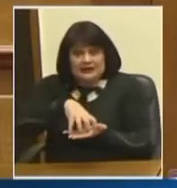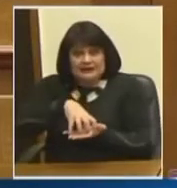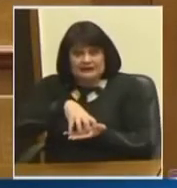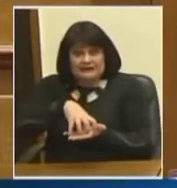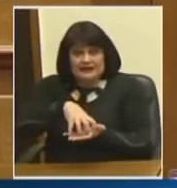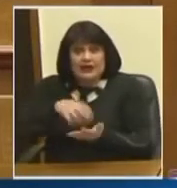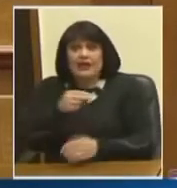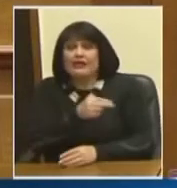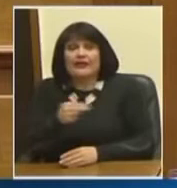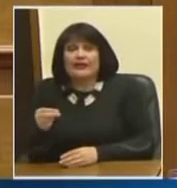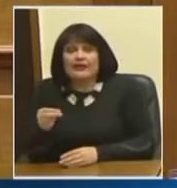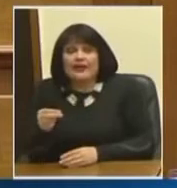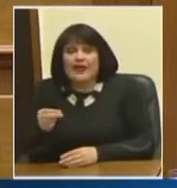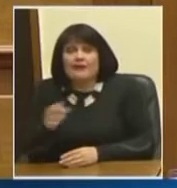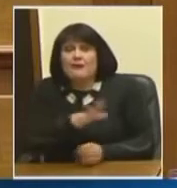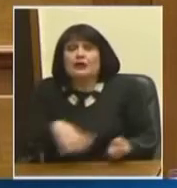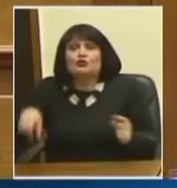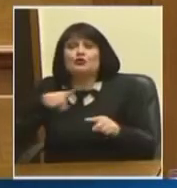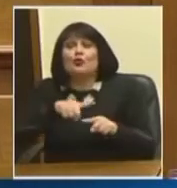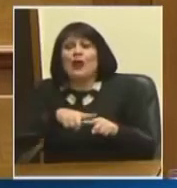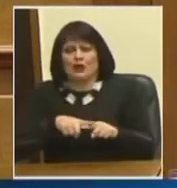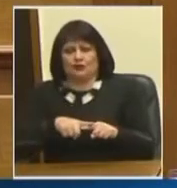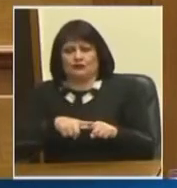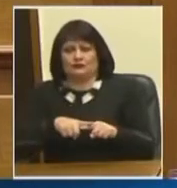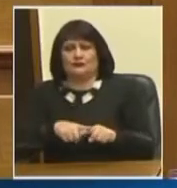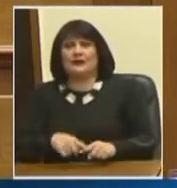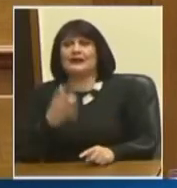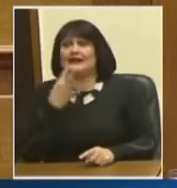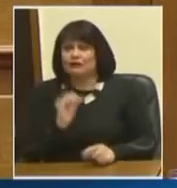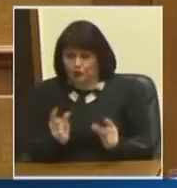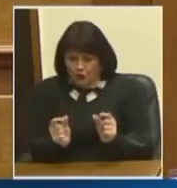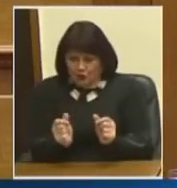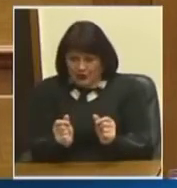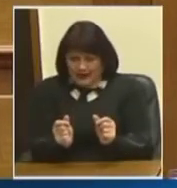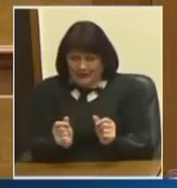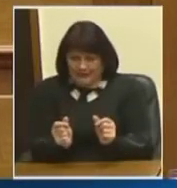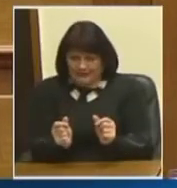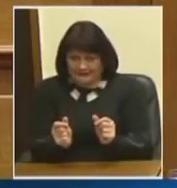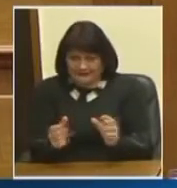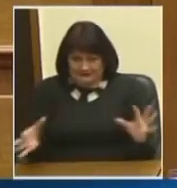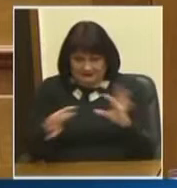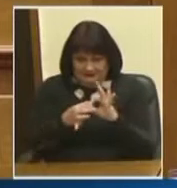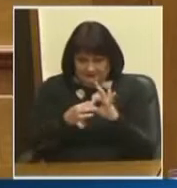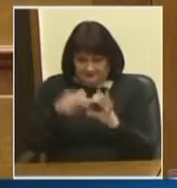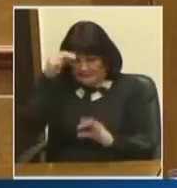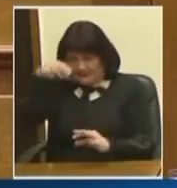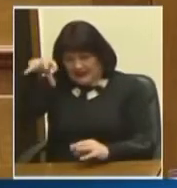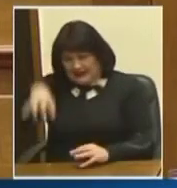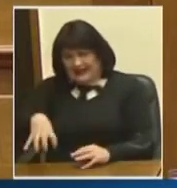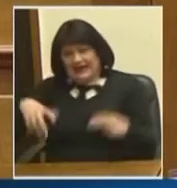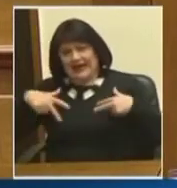είναι υπόθεση ενός ολόκληρου λαού. Και γι' αυτό και η ρύθμιση των σχέσεων